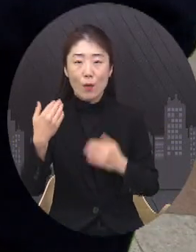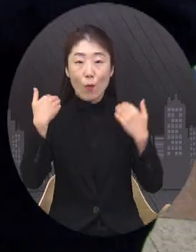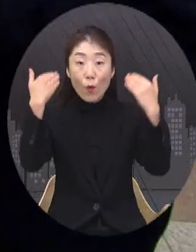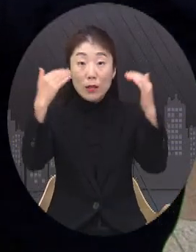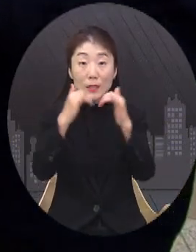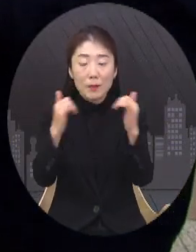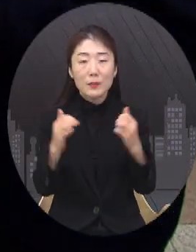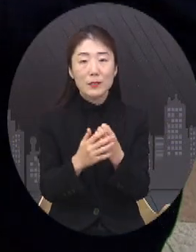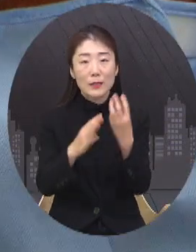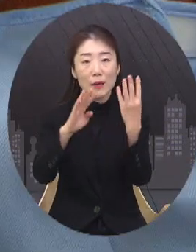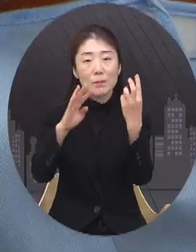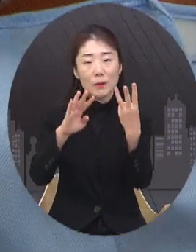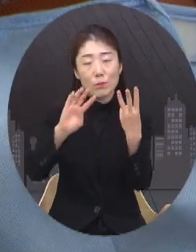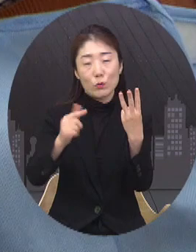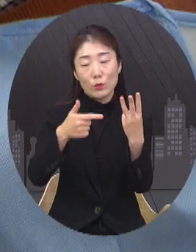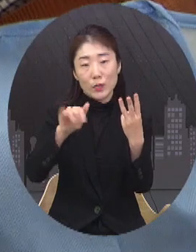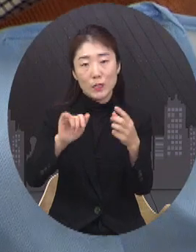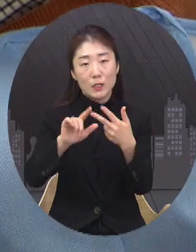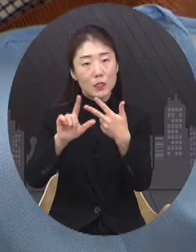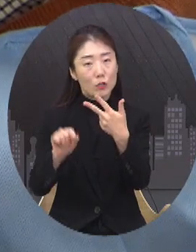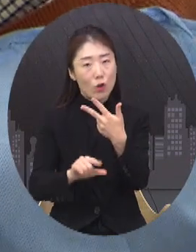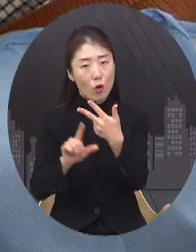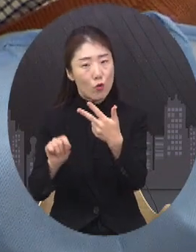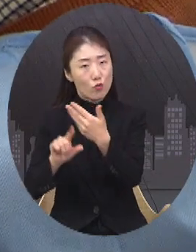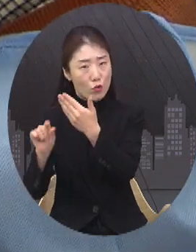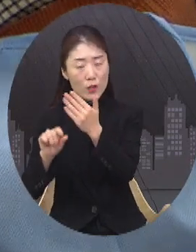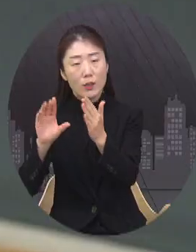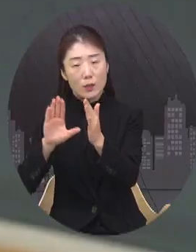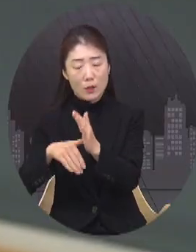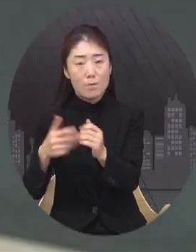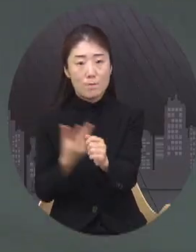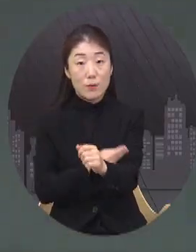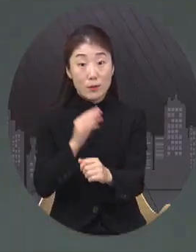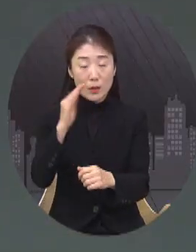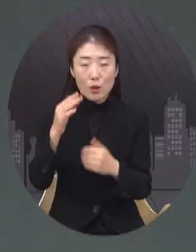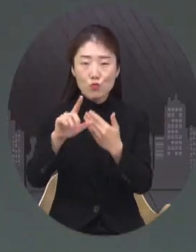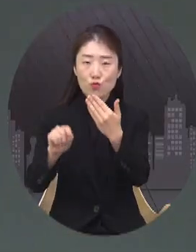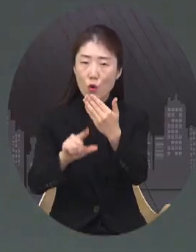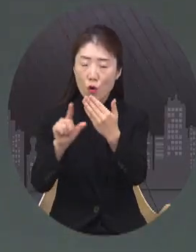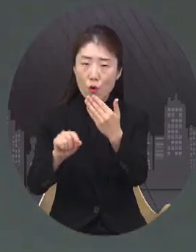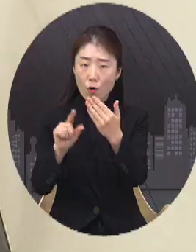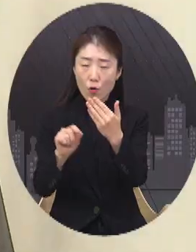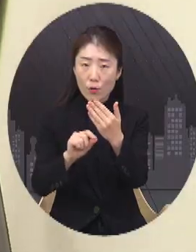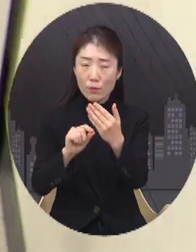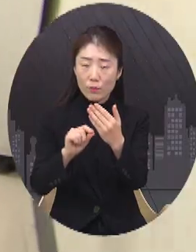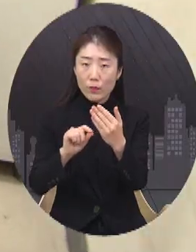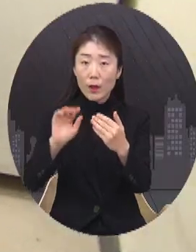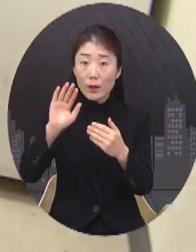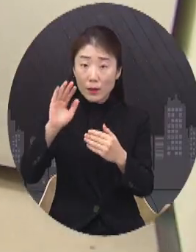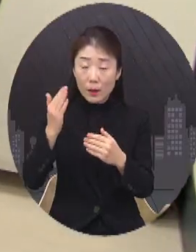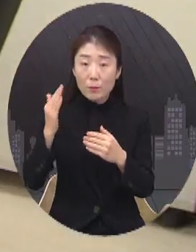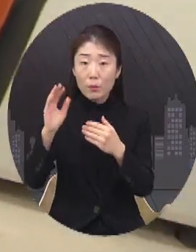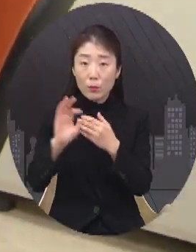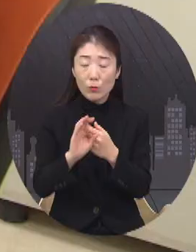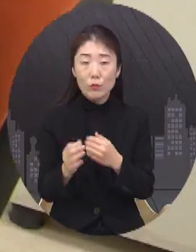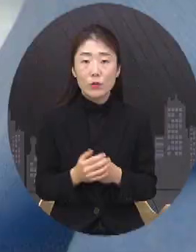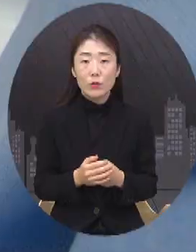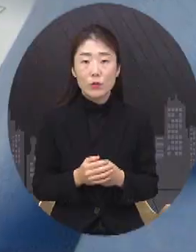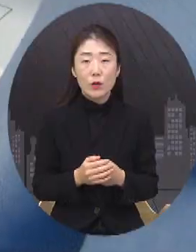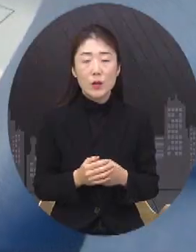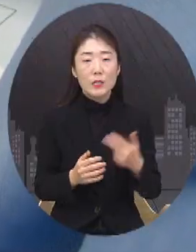3분기 인 7월에서 9월 사이 시작되는데 9월은 돼야 전국민의 70% 가 접종 않은 만큼